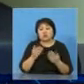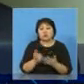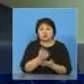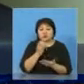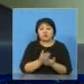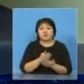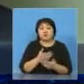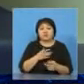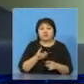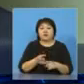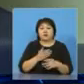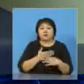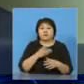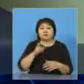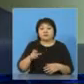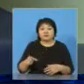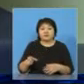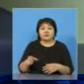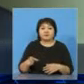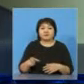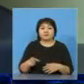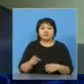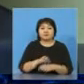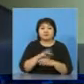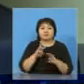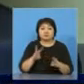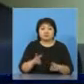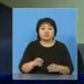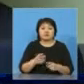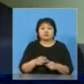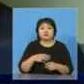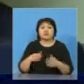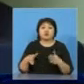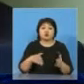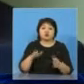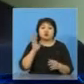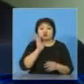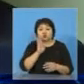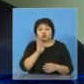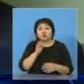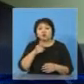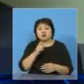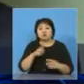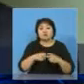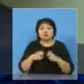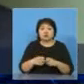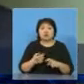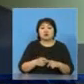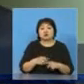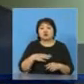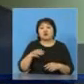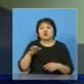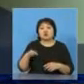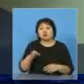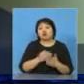жетістіктерді өте қолдайды. Халықты қамтамасыз етудегі жол, су, газ мәселесінің облыс